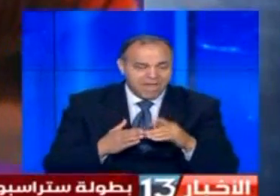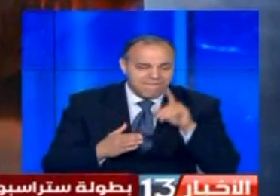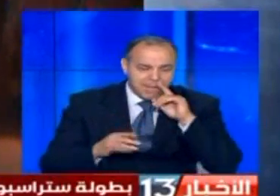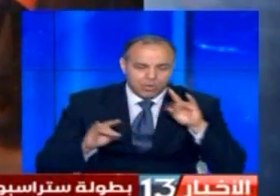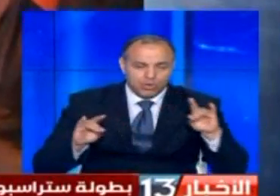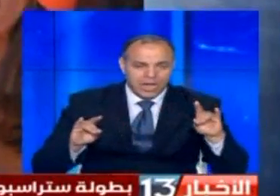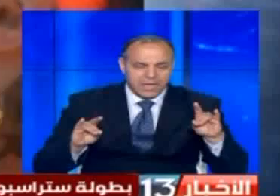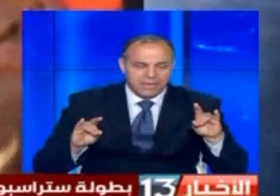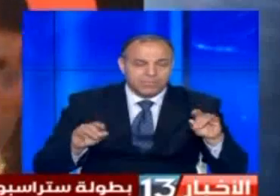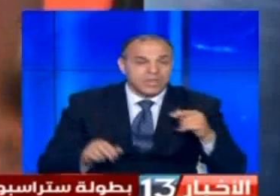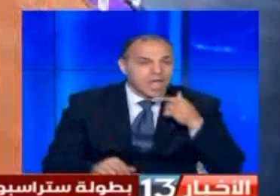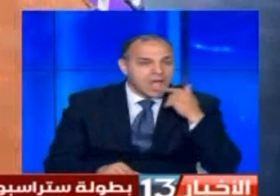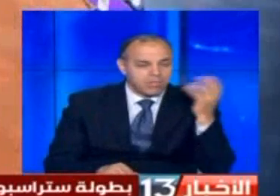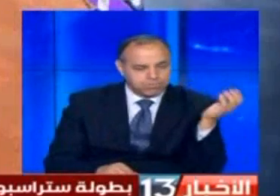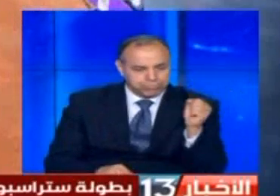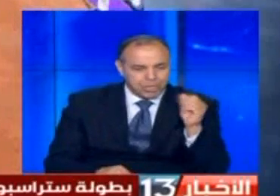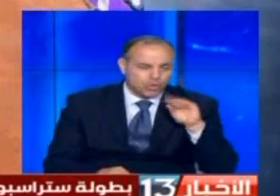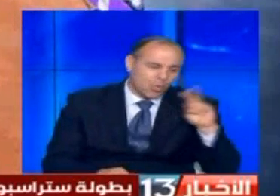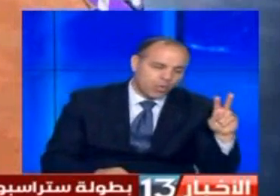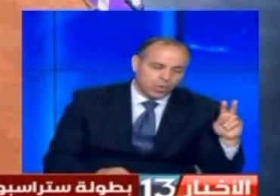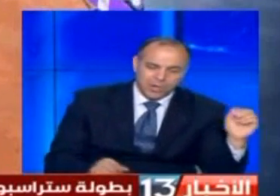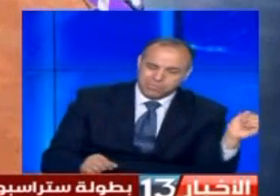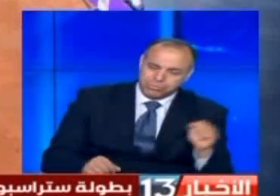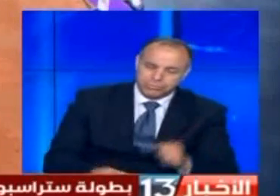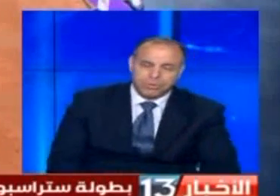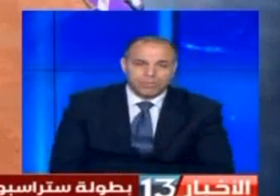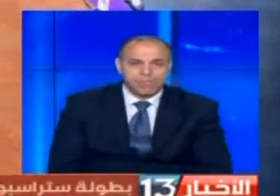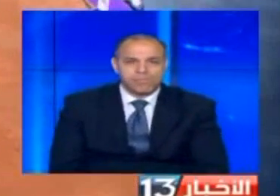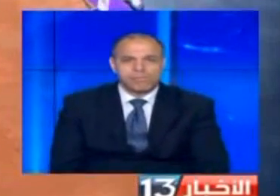داريا غافريلو المنتصره على الاستراليه اشلي